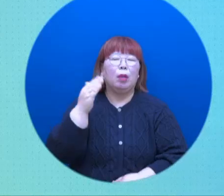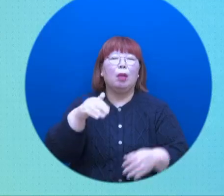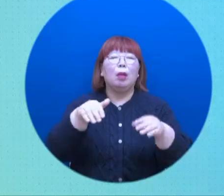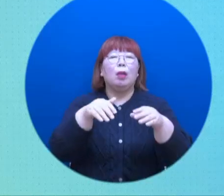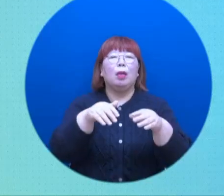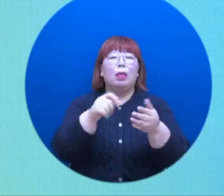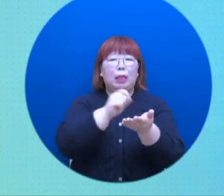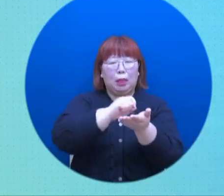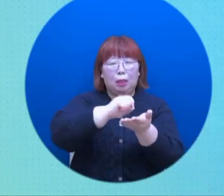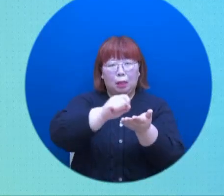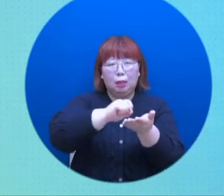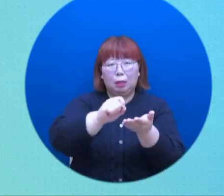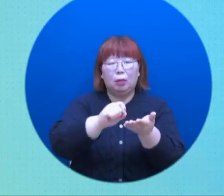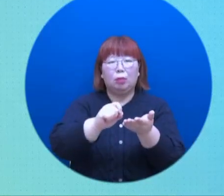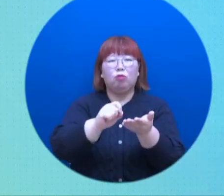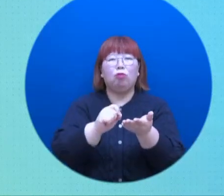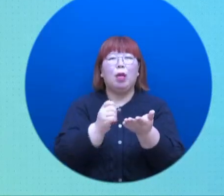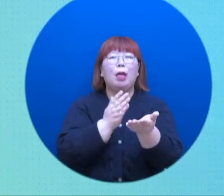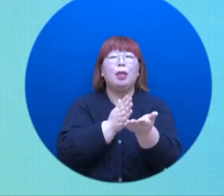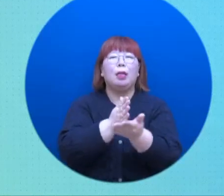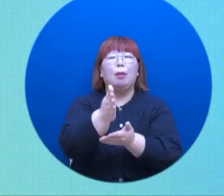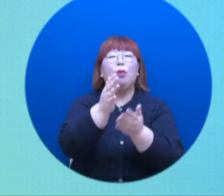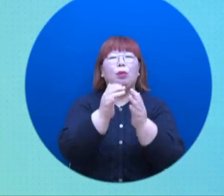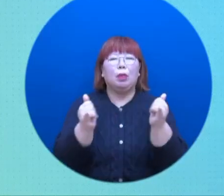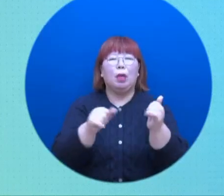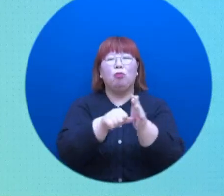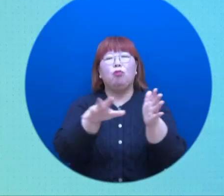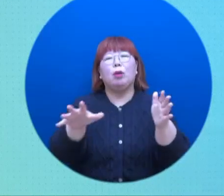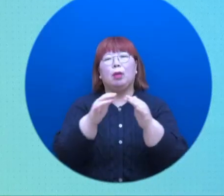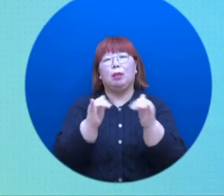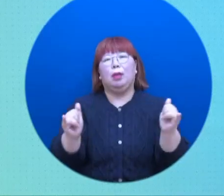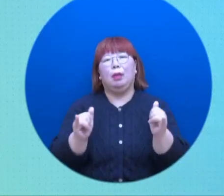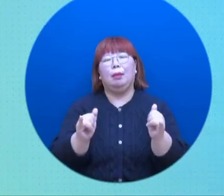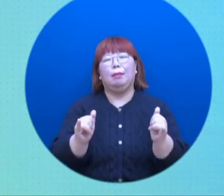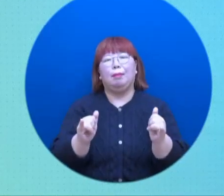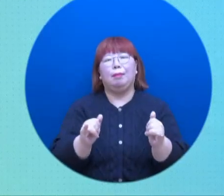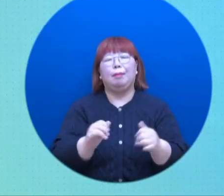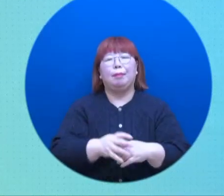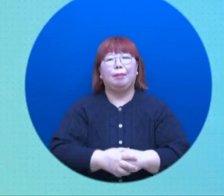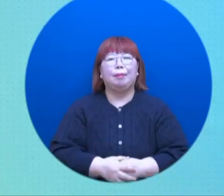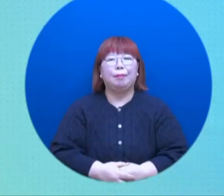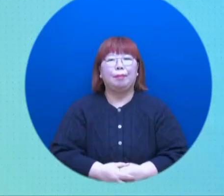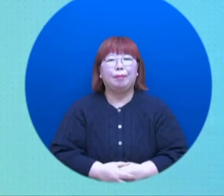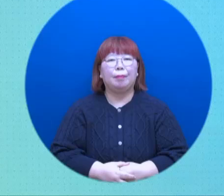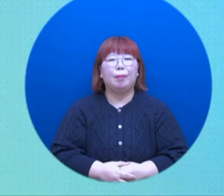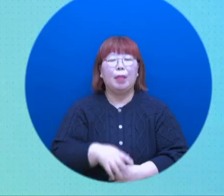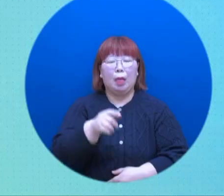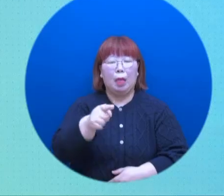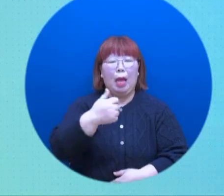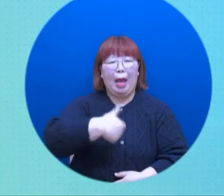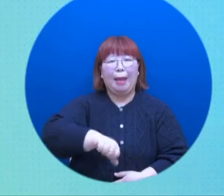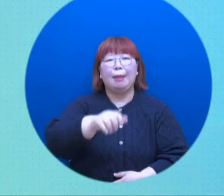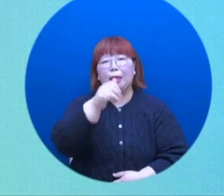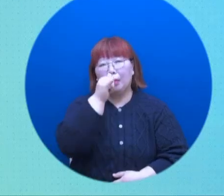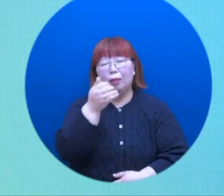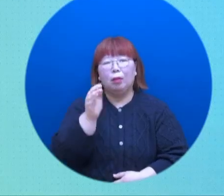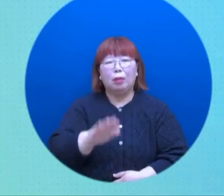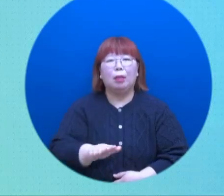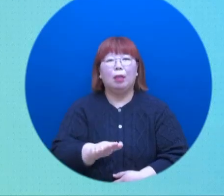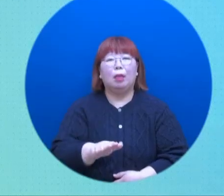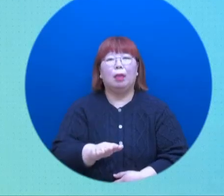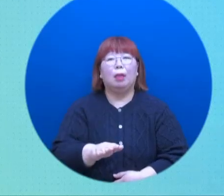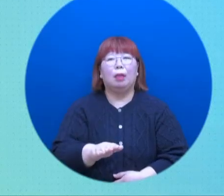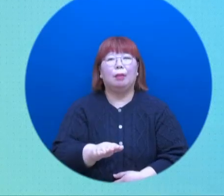이 거장, 대표적인 거장 중에 한 분이에요. 이분이 아들이 있었는데 이 아들이